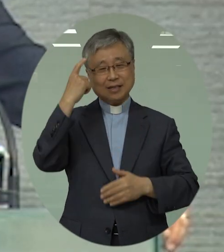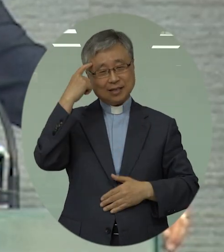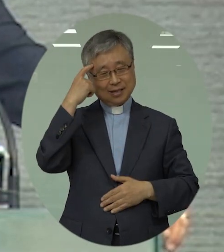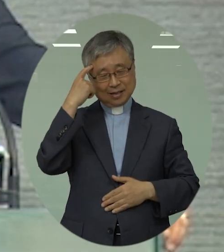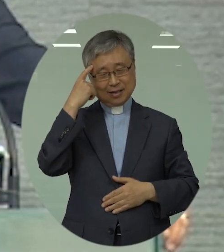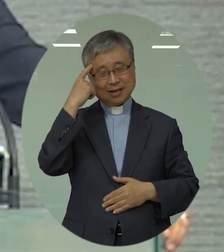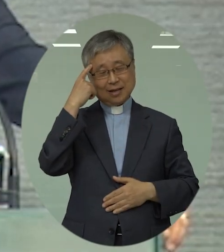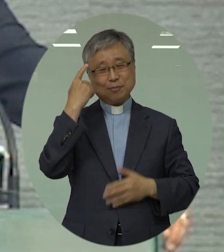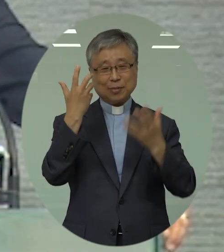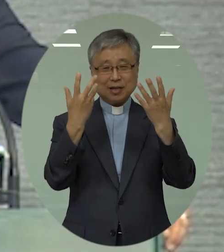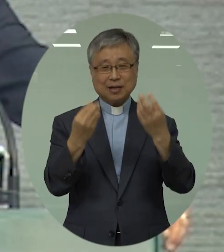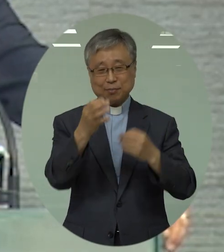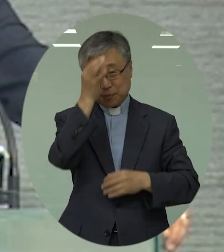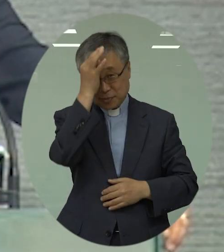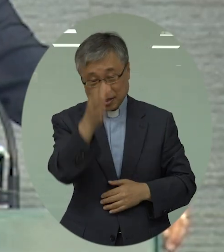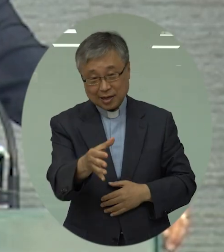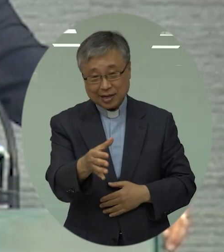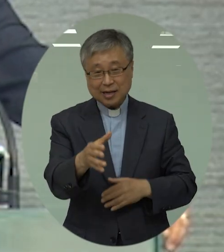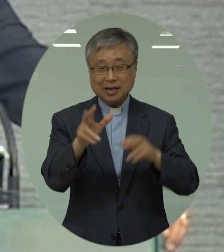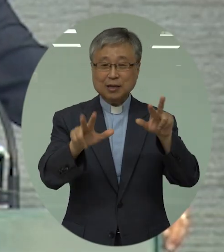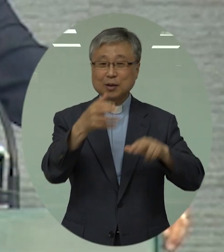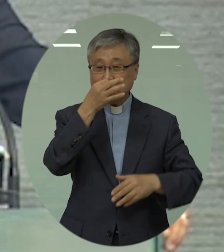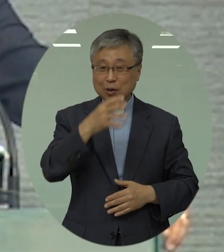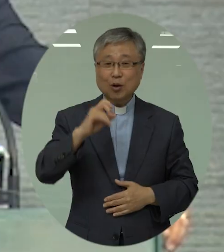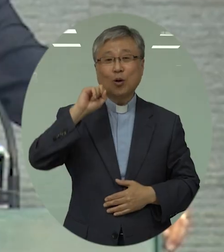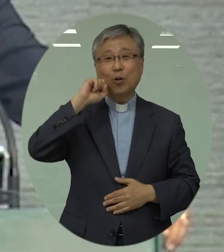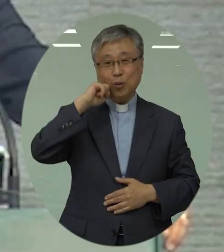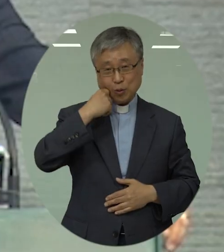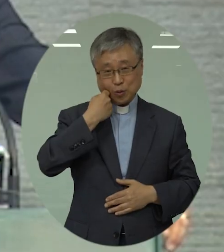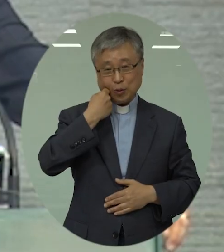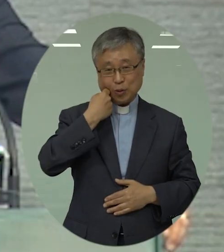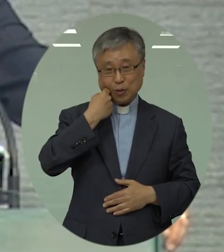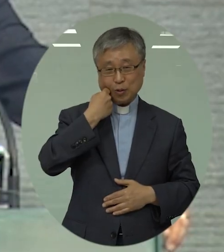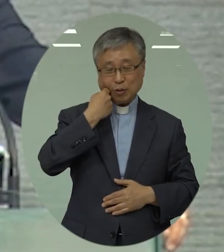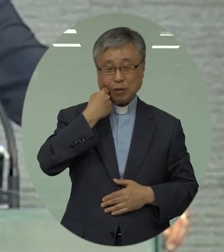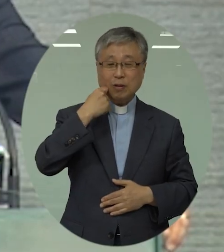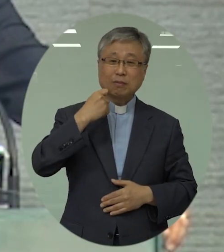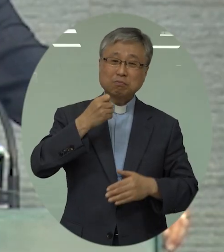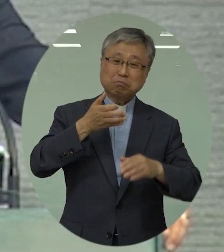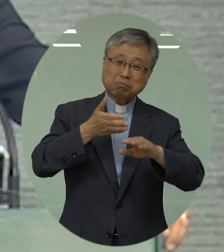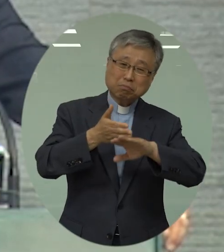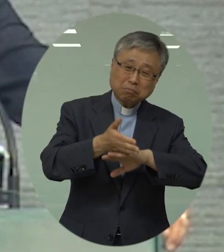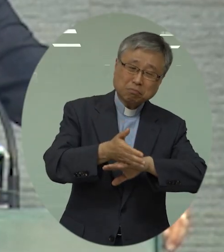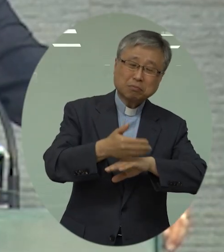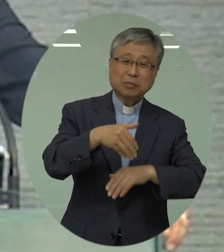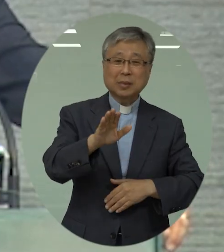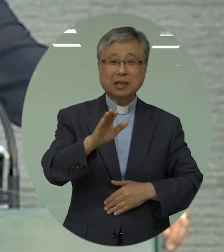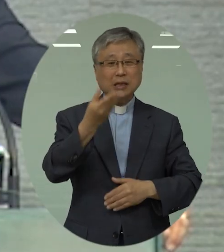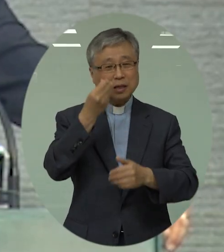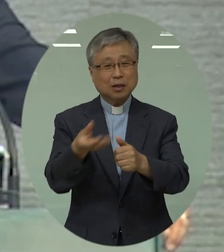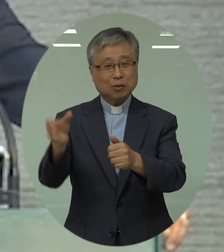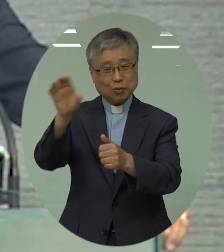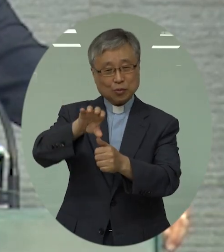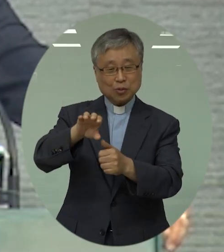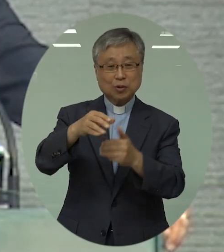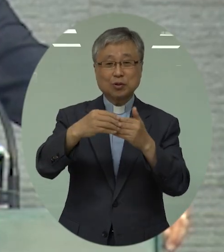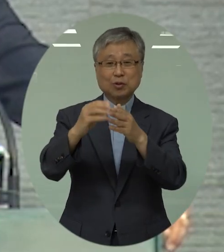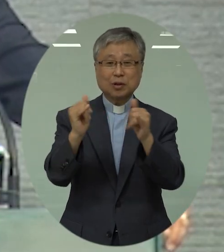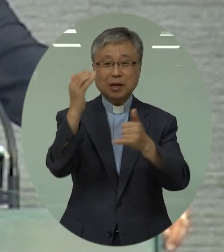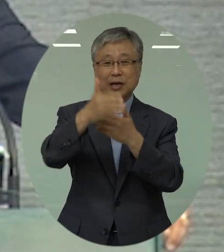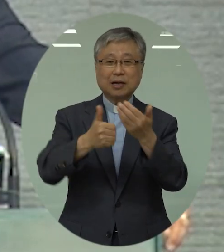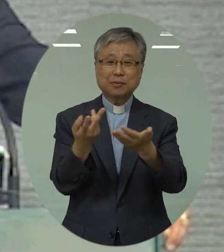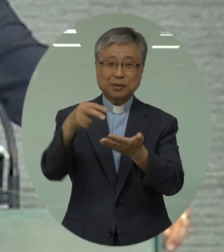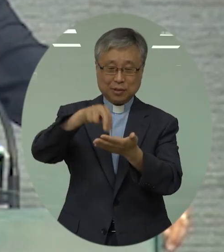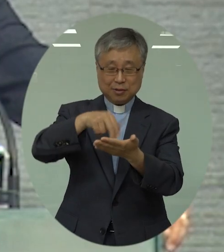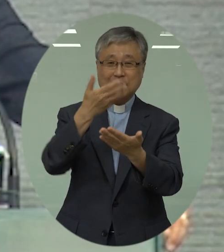죄송하다. 지금 힘들고 어려운 통과하고 있는 기름 부은 지도자들을 하나님이